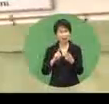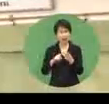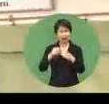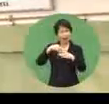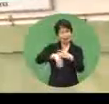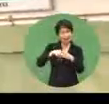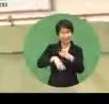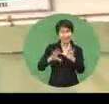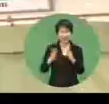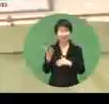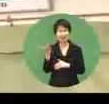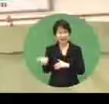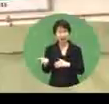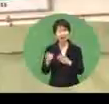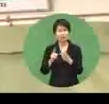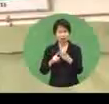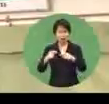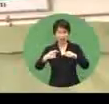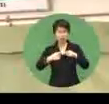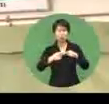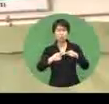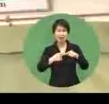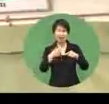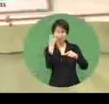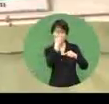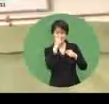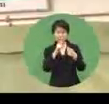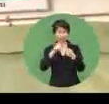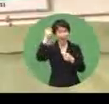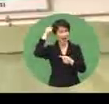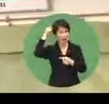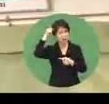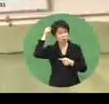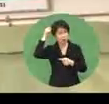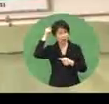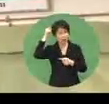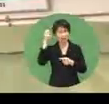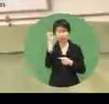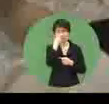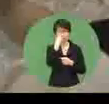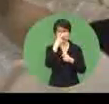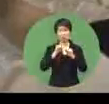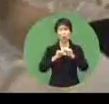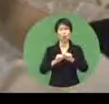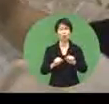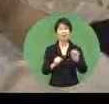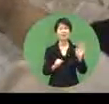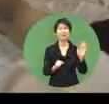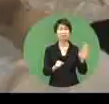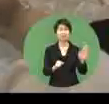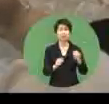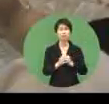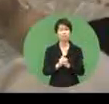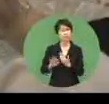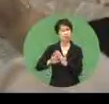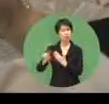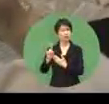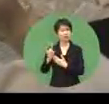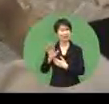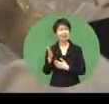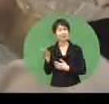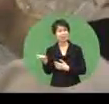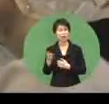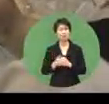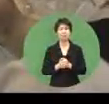してないとか、あと爪チェックとか、あとは髪の毛チェックとかも行ってます。はい、 他には何かされてい